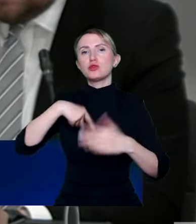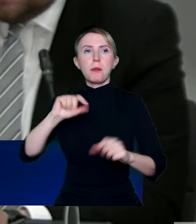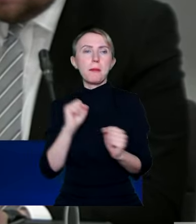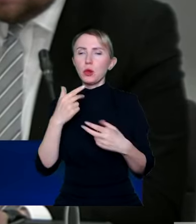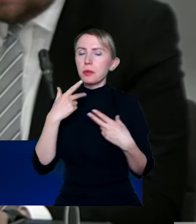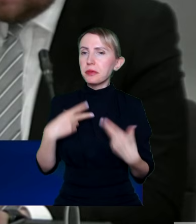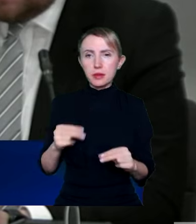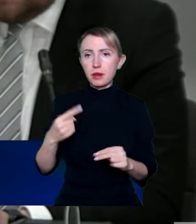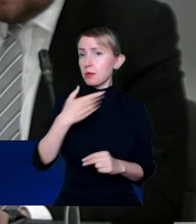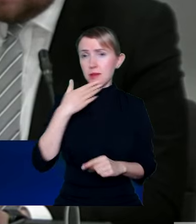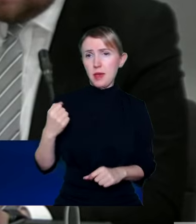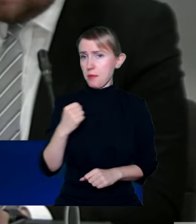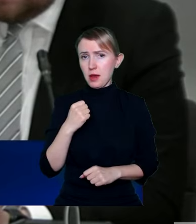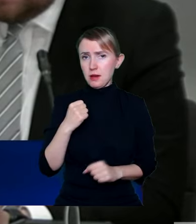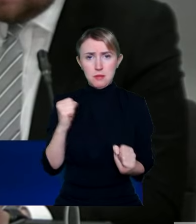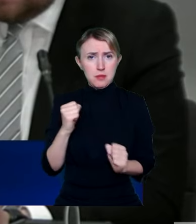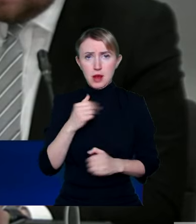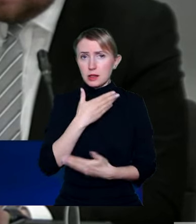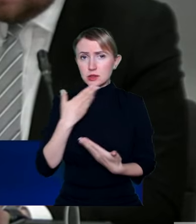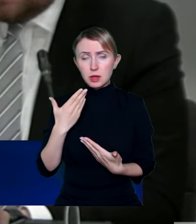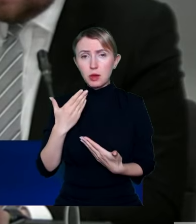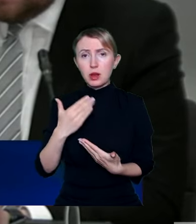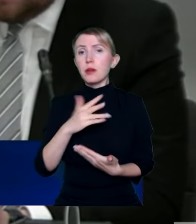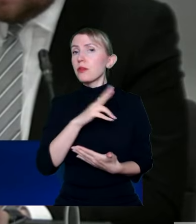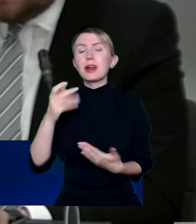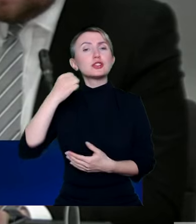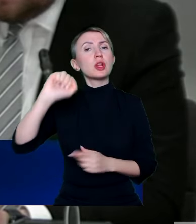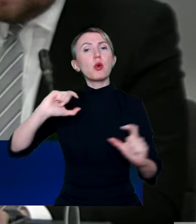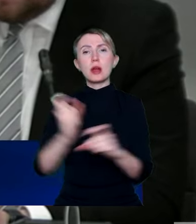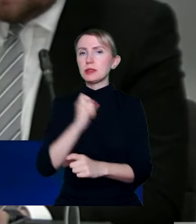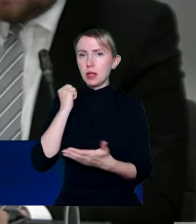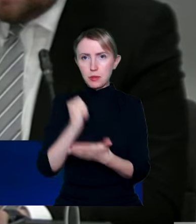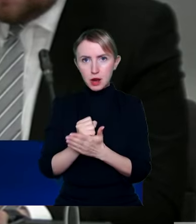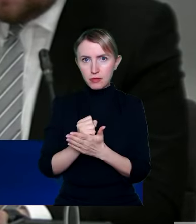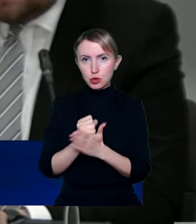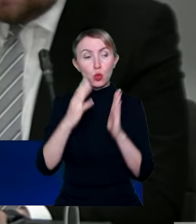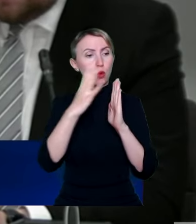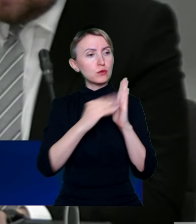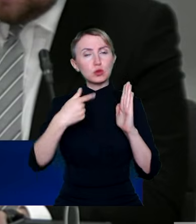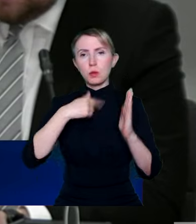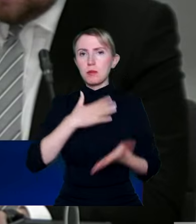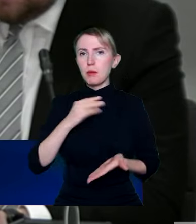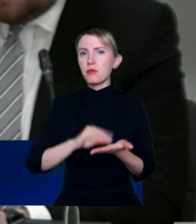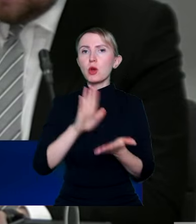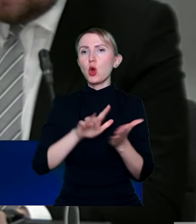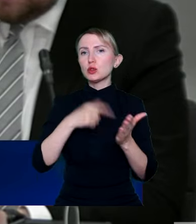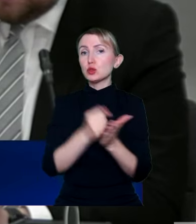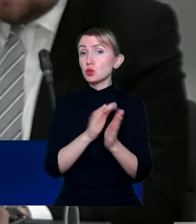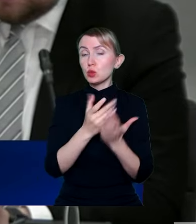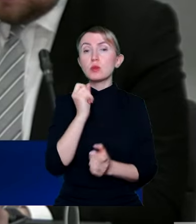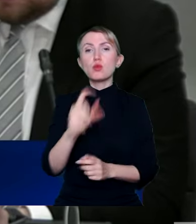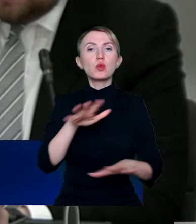nie obawiamy się niczego, dlatego że w każdym demokratycznym państwie prawa, którego model mamy wpisany w konstytucję, istnieją